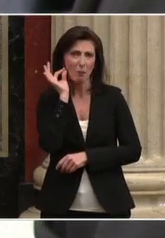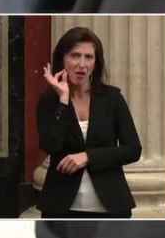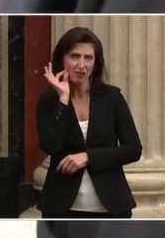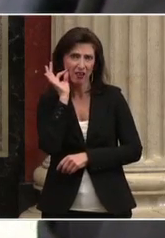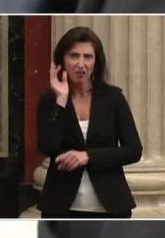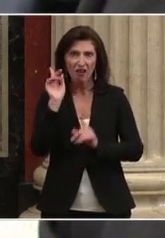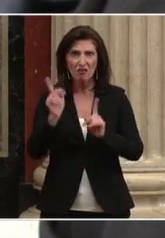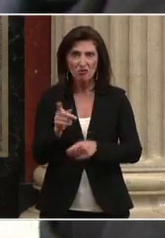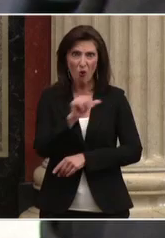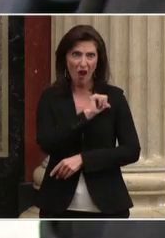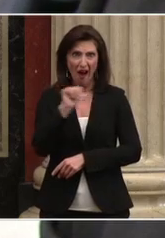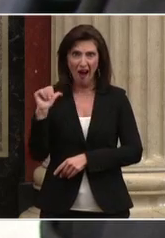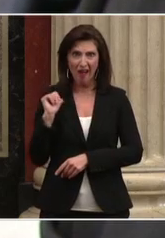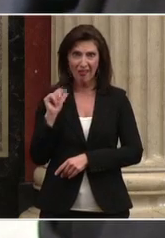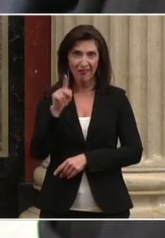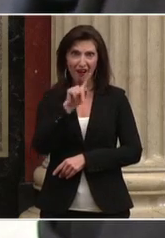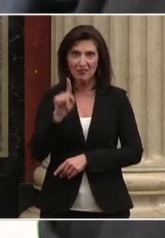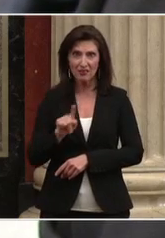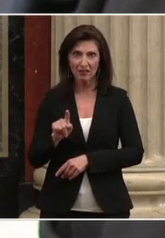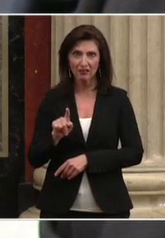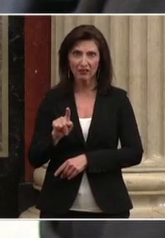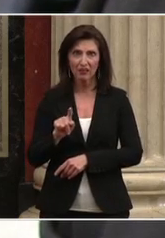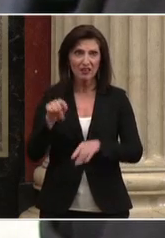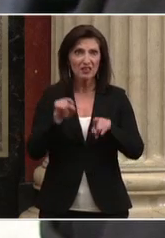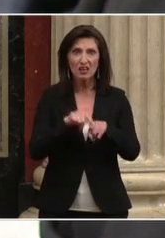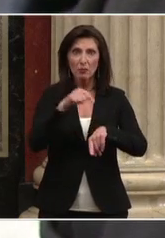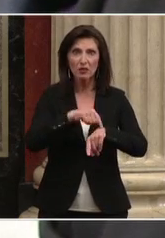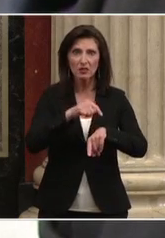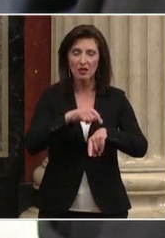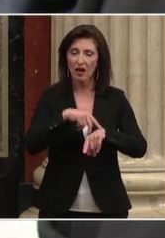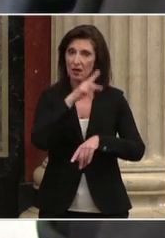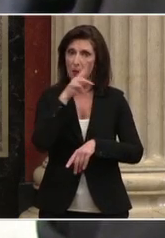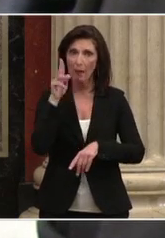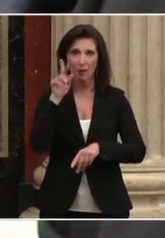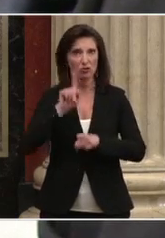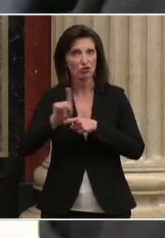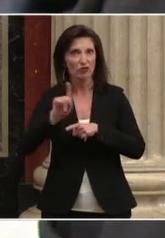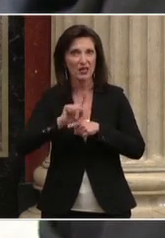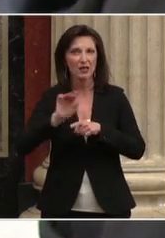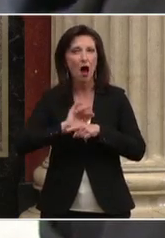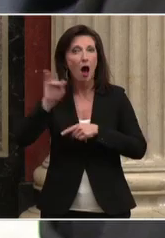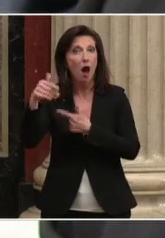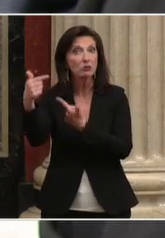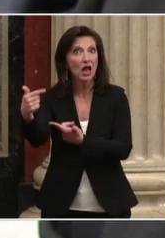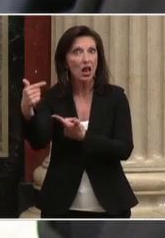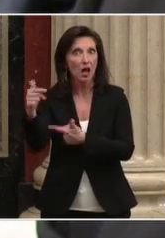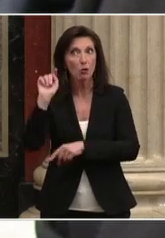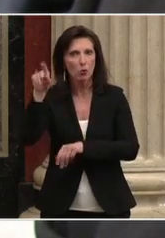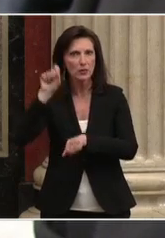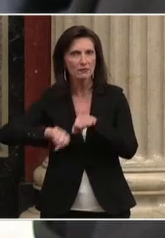KZ Stutthof bleiben, während ihre Mutter und ihre Schwester als Zwangsarbeiterinnen in ein Außenlager gebracht